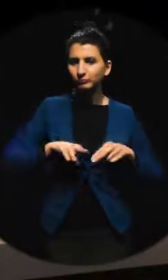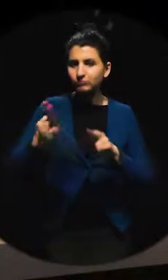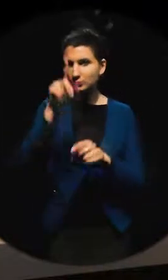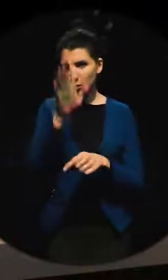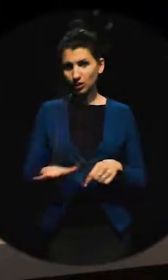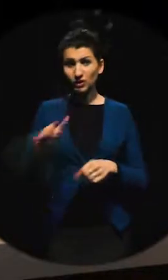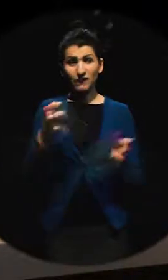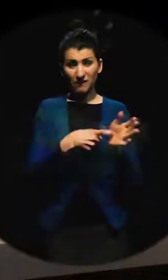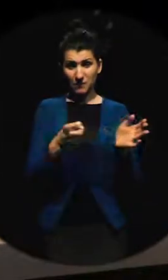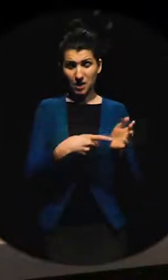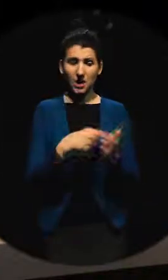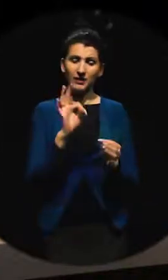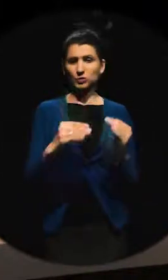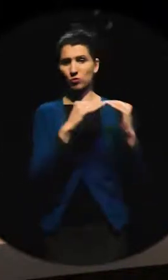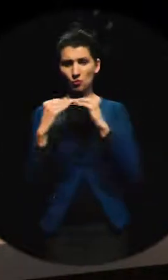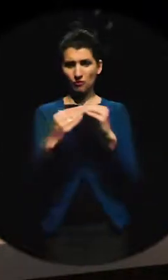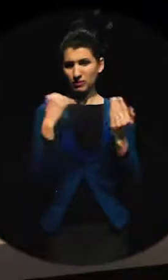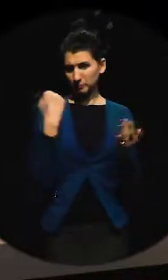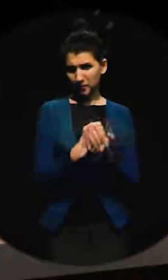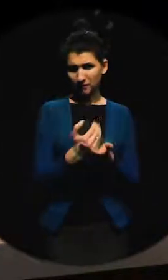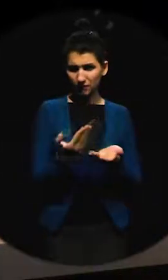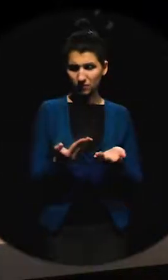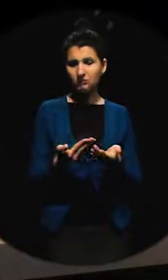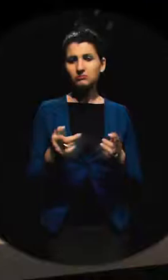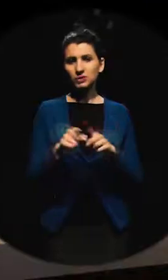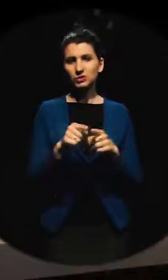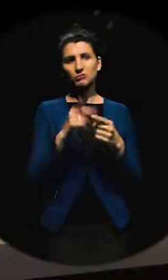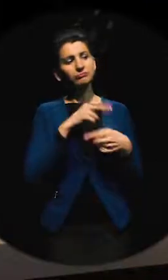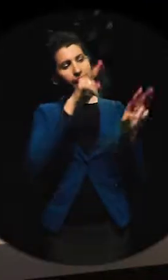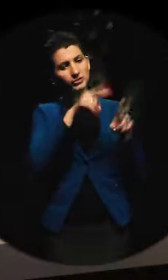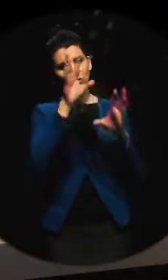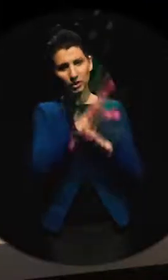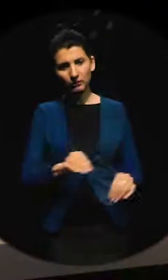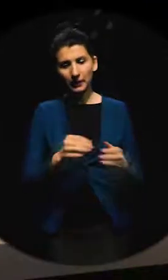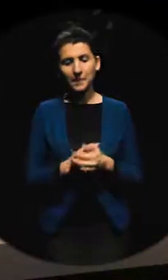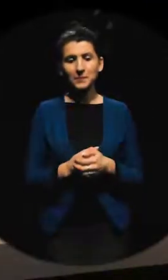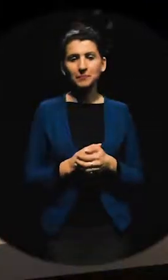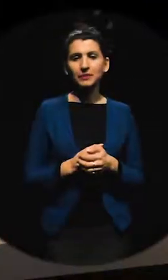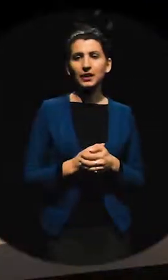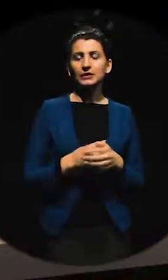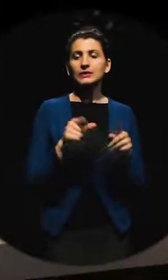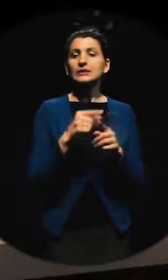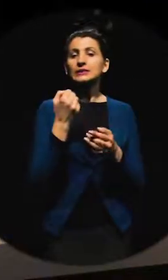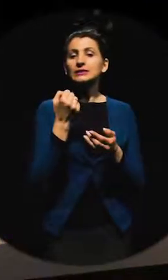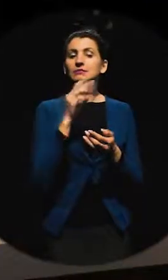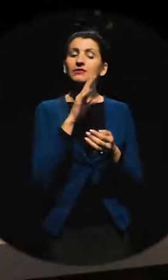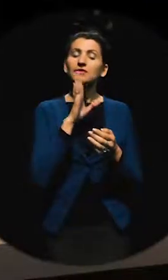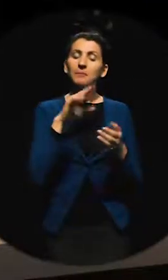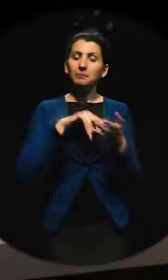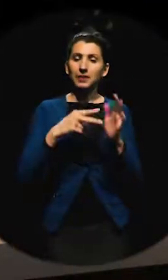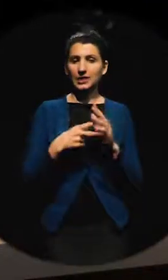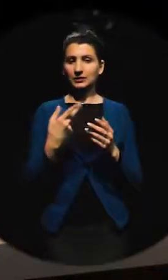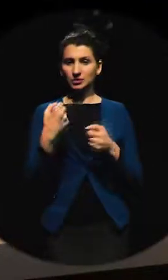się równych praw i uznania. Wśród stosowanych strategii działania i